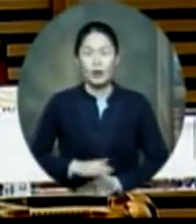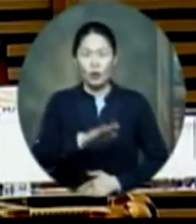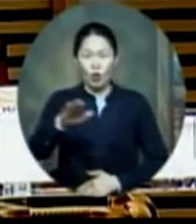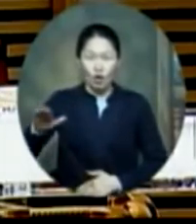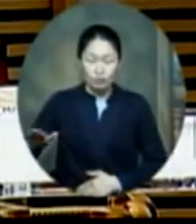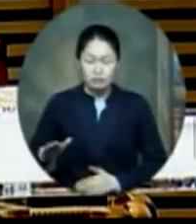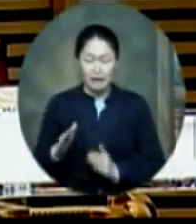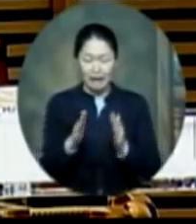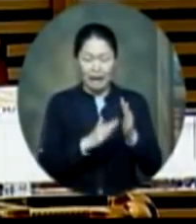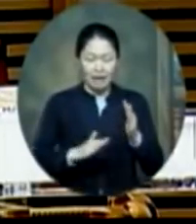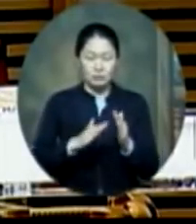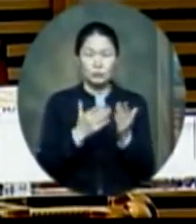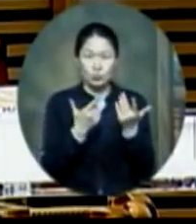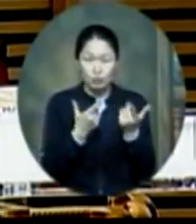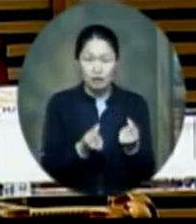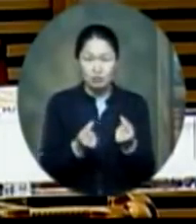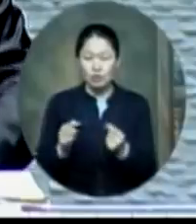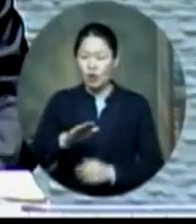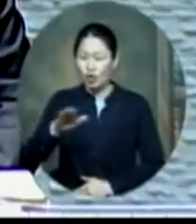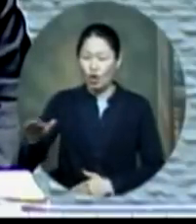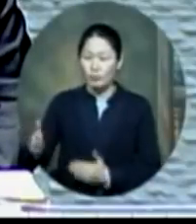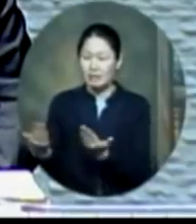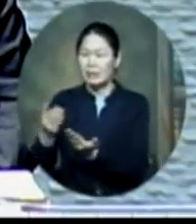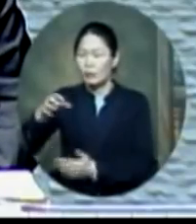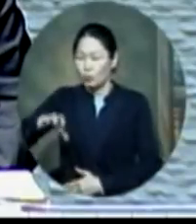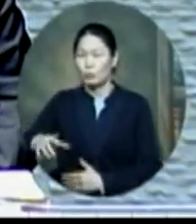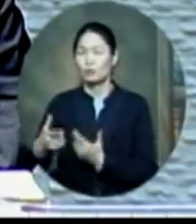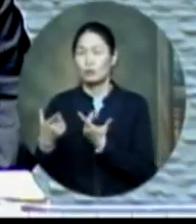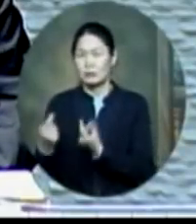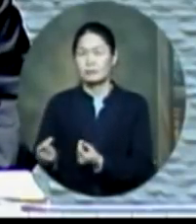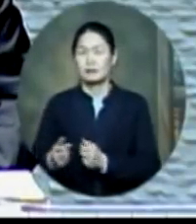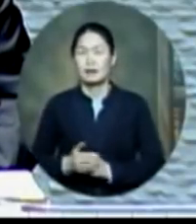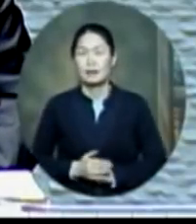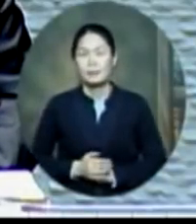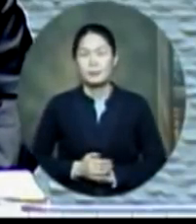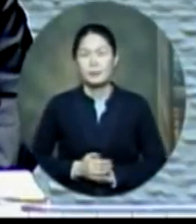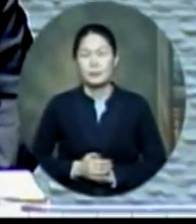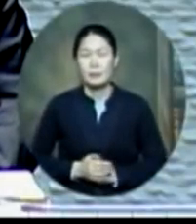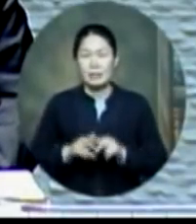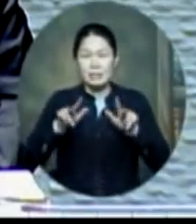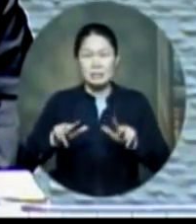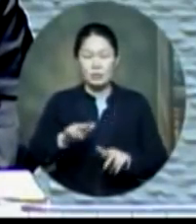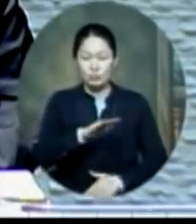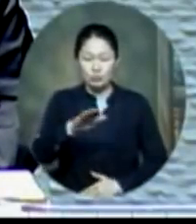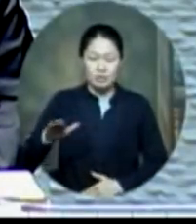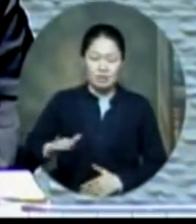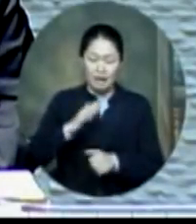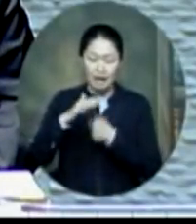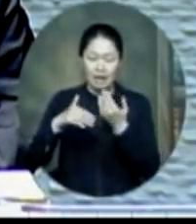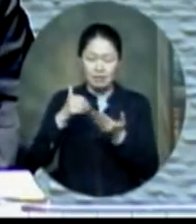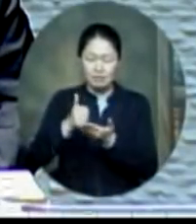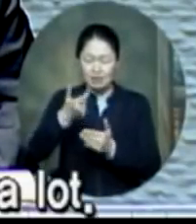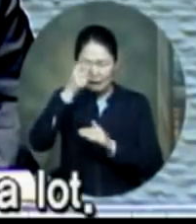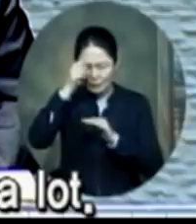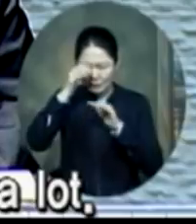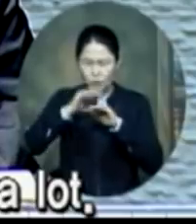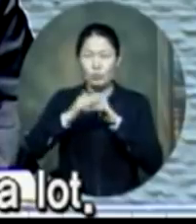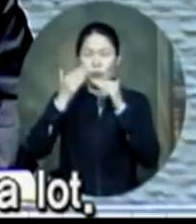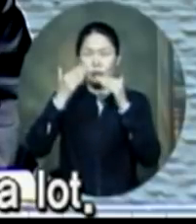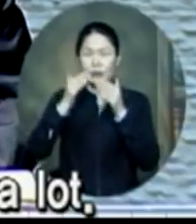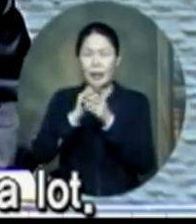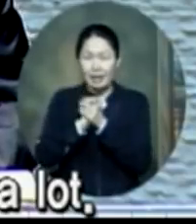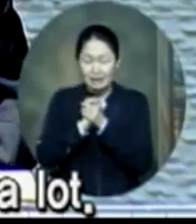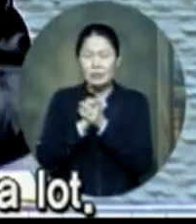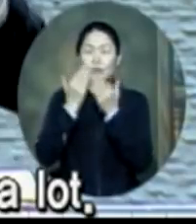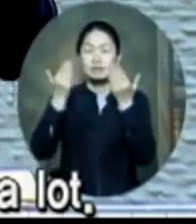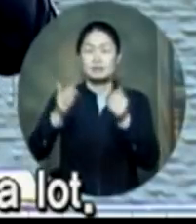여러분의 가정도 마찬가지고 여러분의 일터도 마찬가지예요. 이제 우리 하나님께 기도하십시다. 하나님,